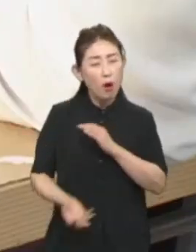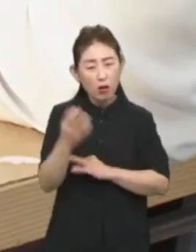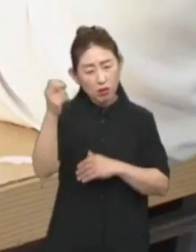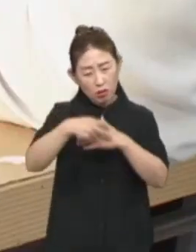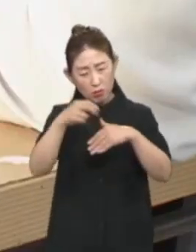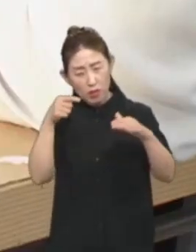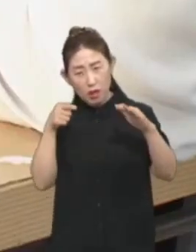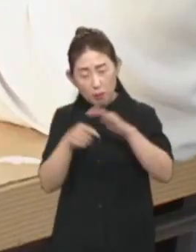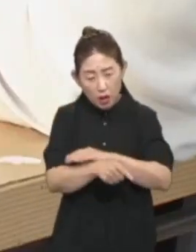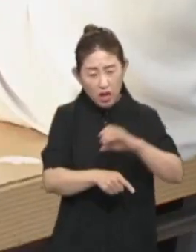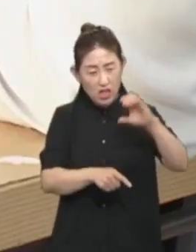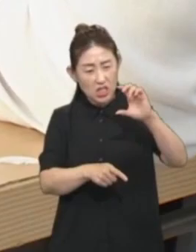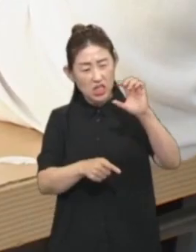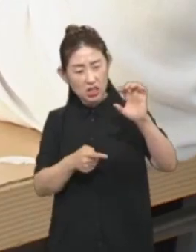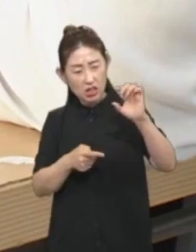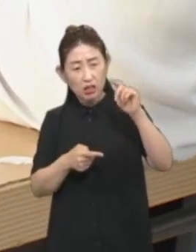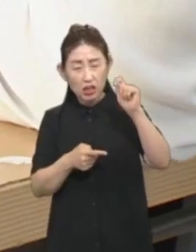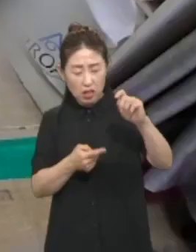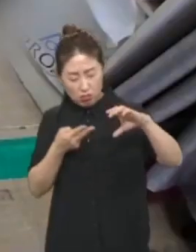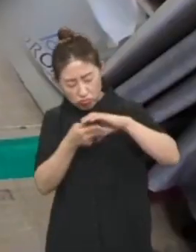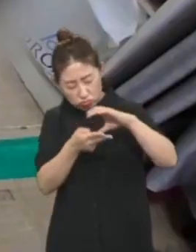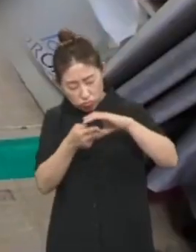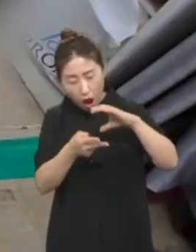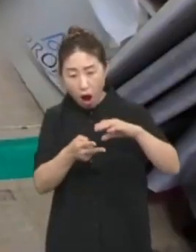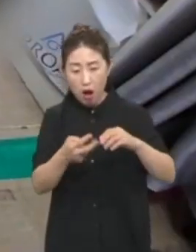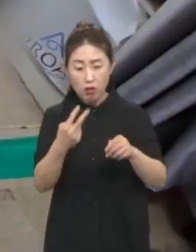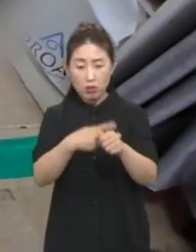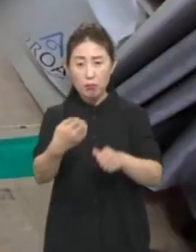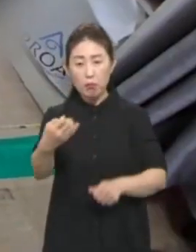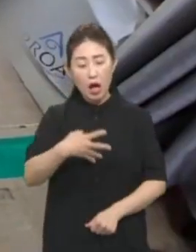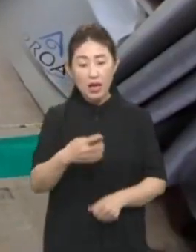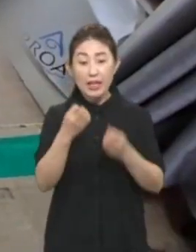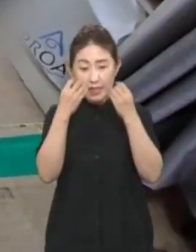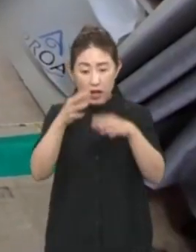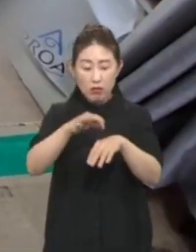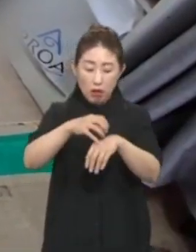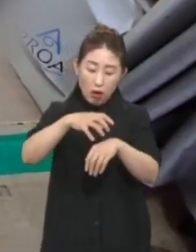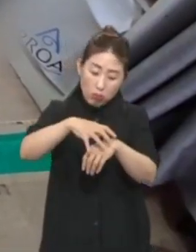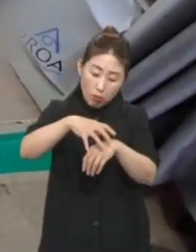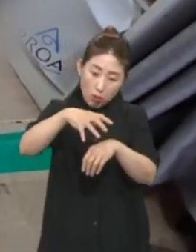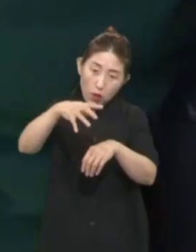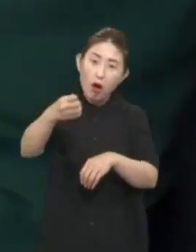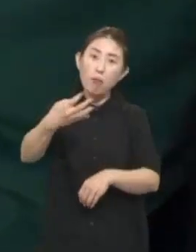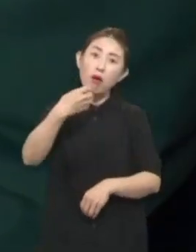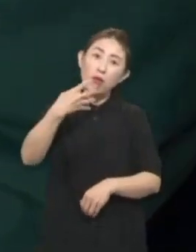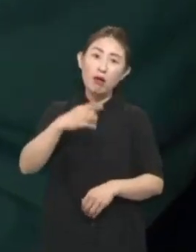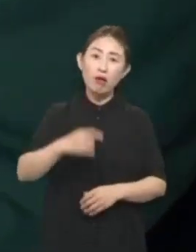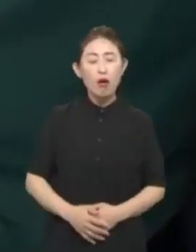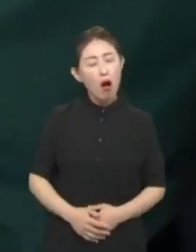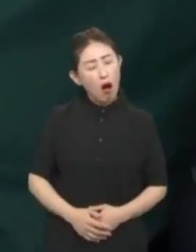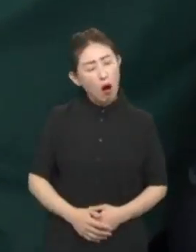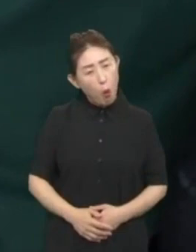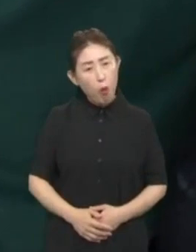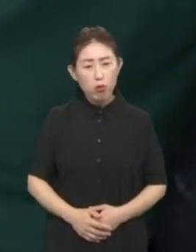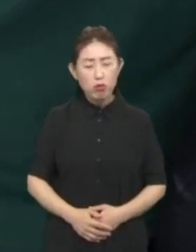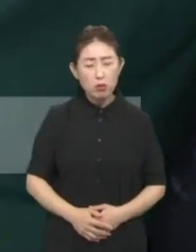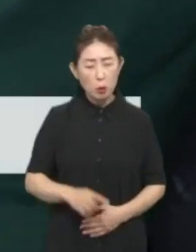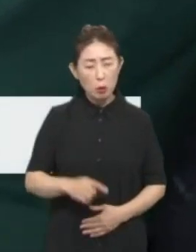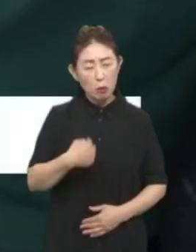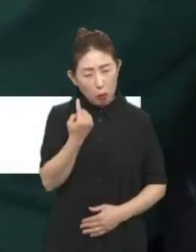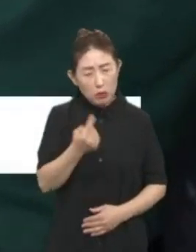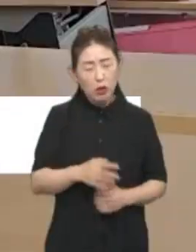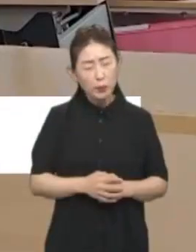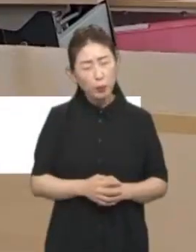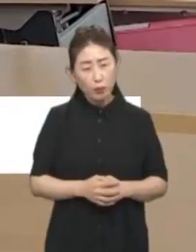찾아가 CT까지 촬영했지만 새 살이 잘 차오르는 과정이라는 설명뿐이었습니다. 이후 A씨가 스스로 고름을 짜던